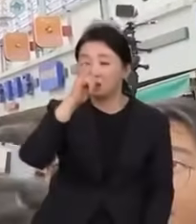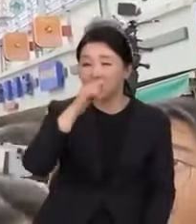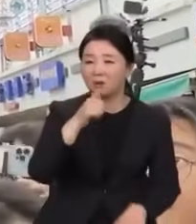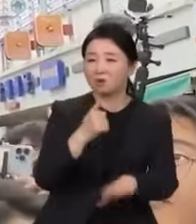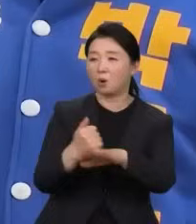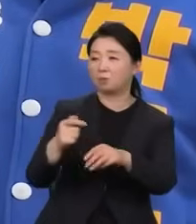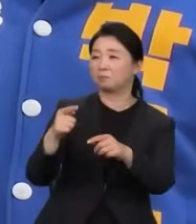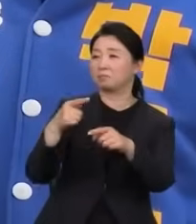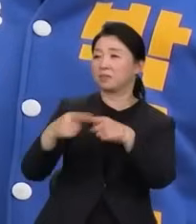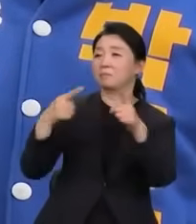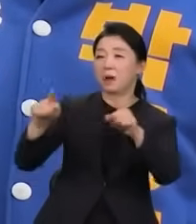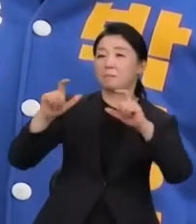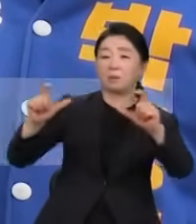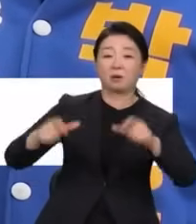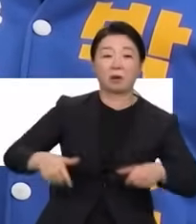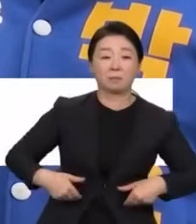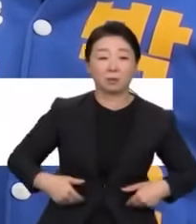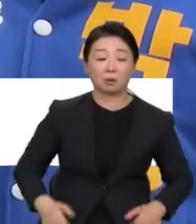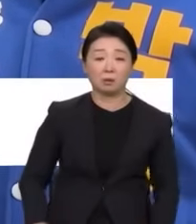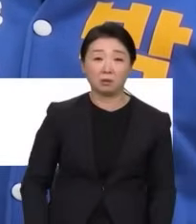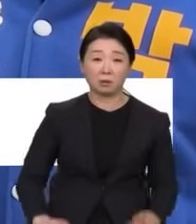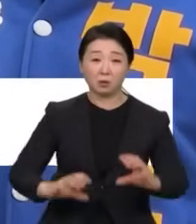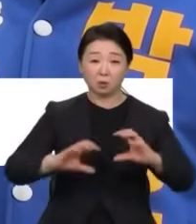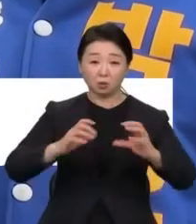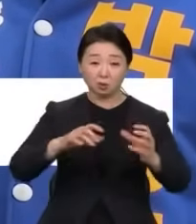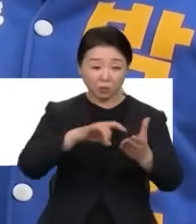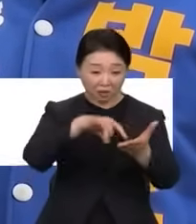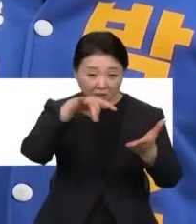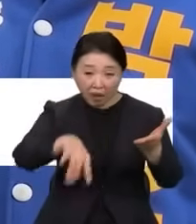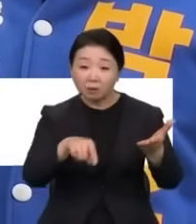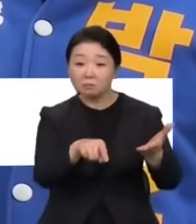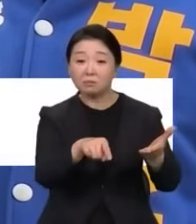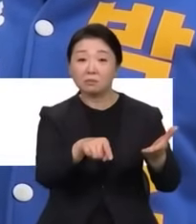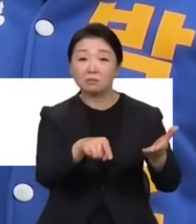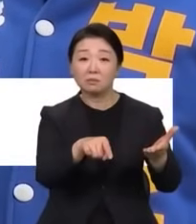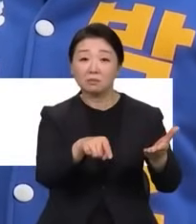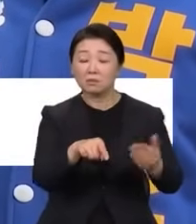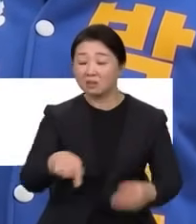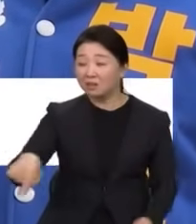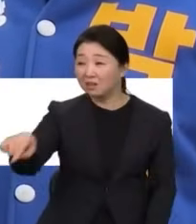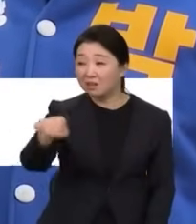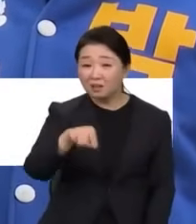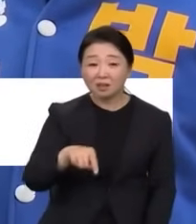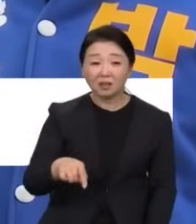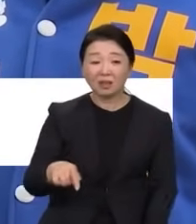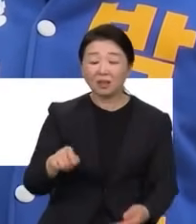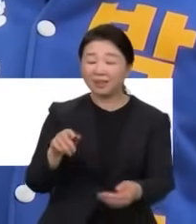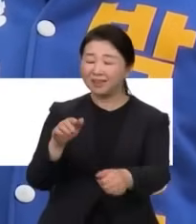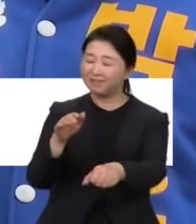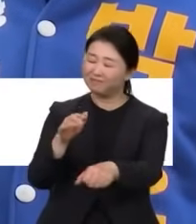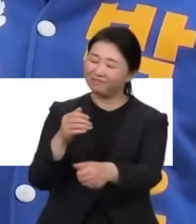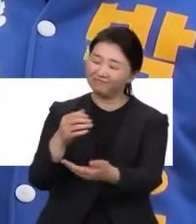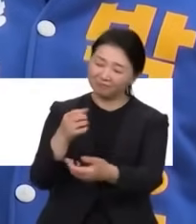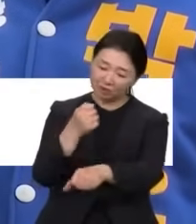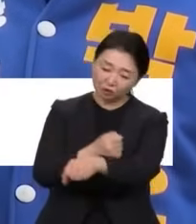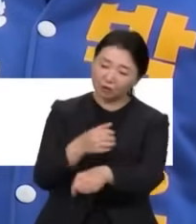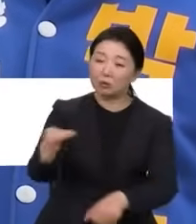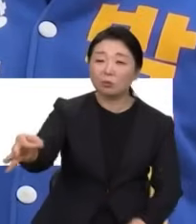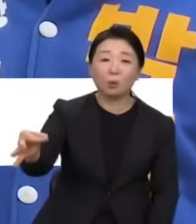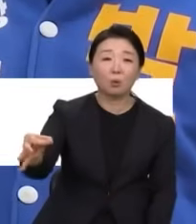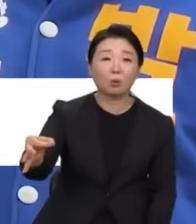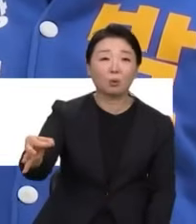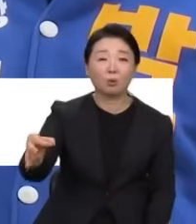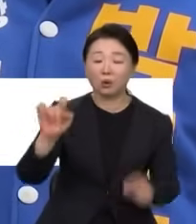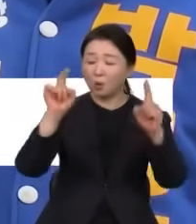지피고 있습니다. 국민이 준 세금을 그들의 보수로 주어가면서 호주